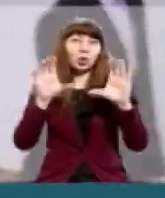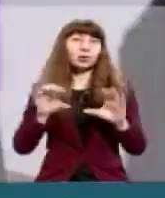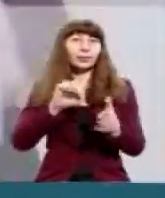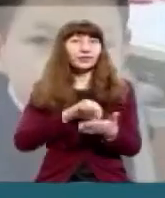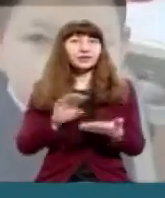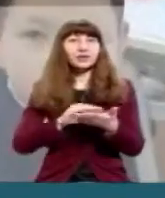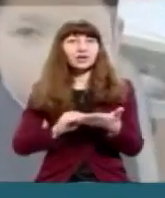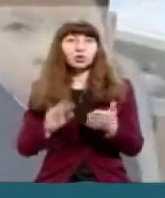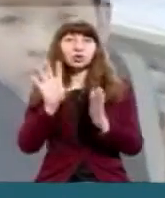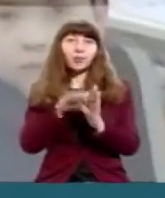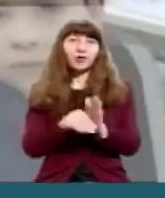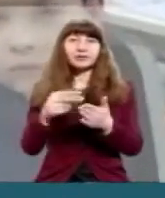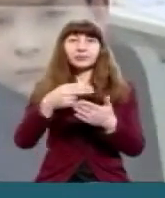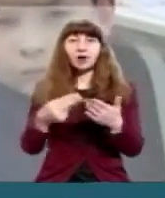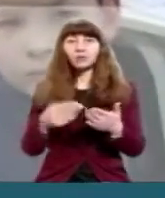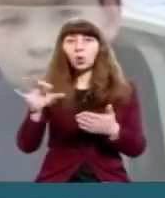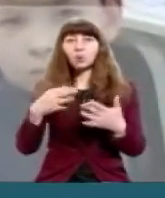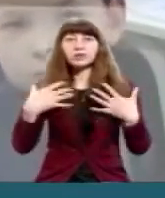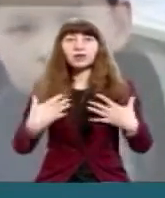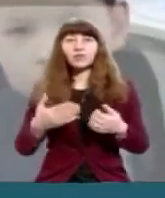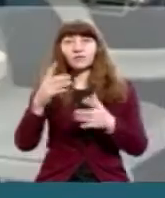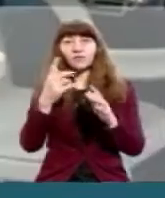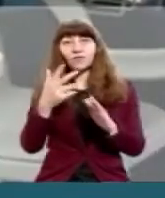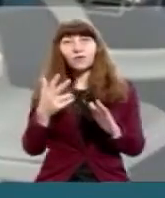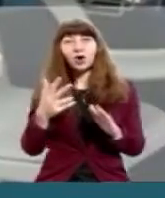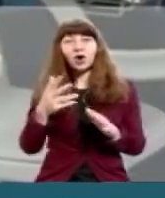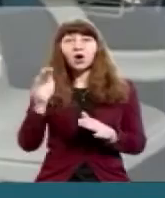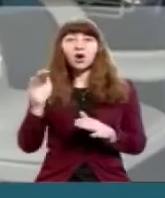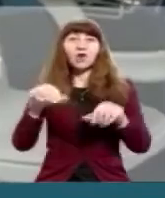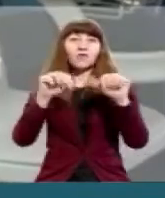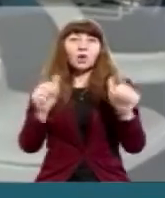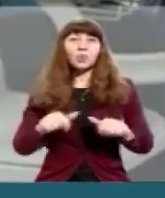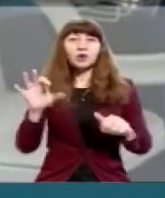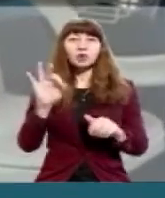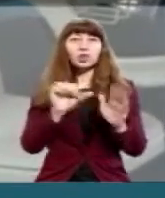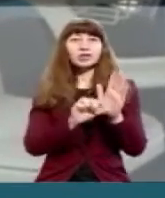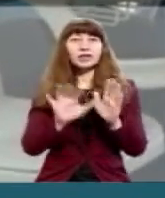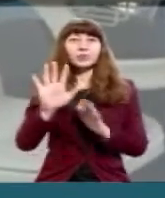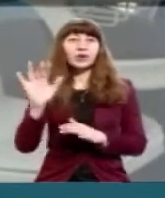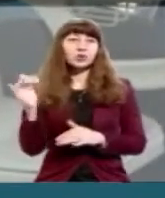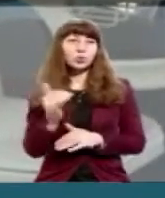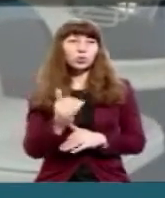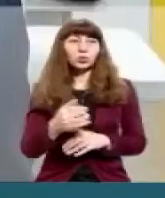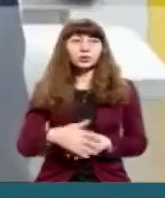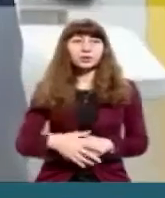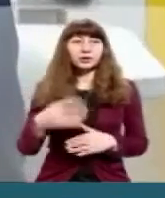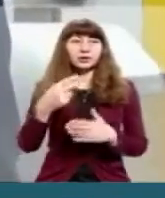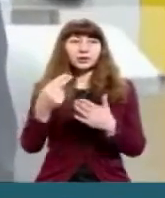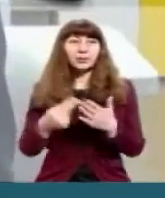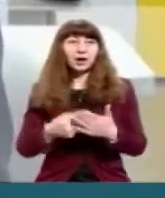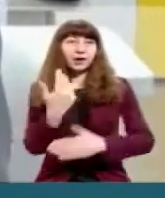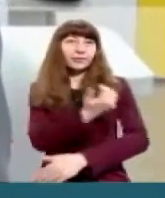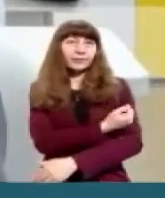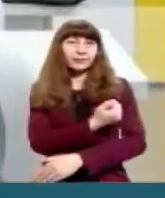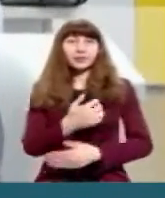нөмірі 065U формасындағы денсаулық жағдайы туралы анықтама, сонымен қатар 026U3 баланың денсаулық